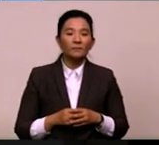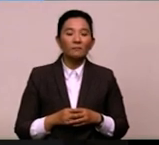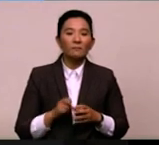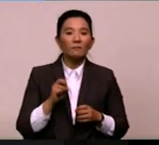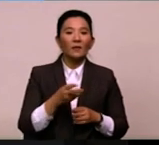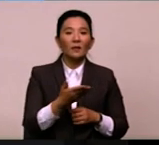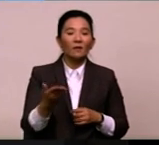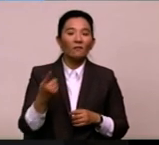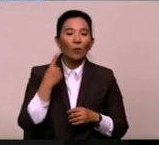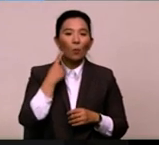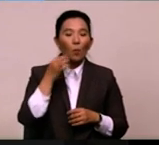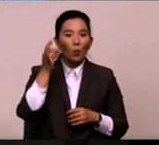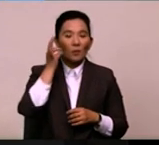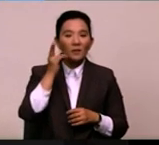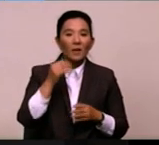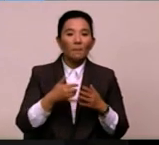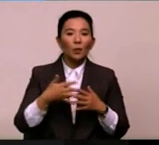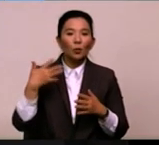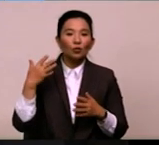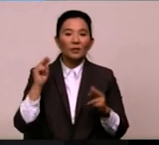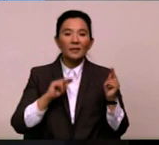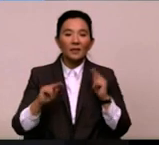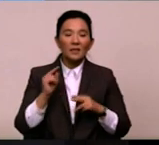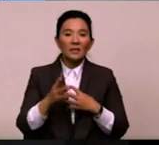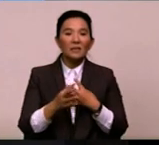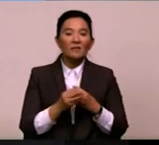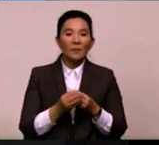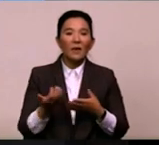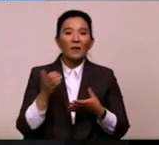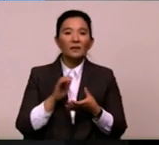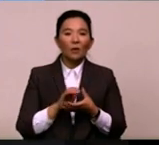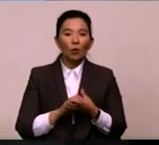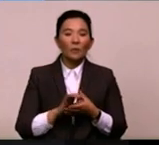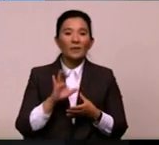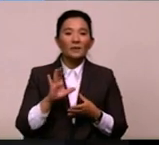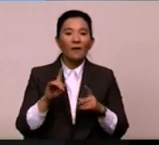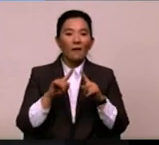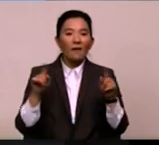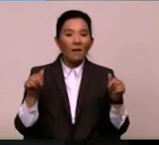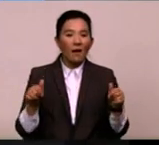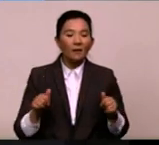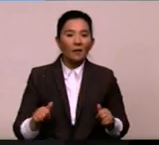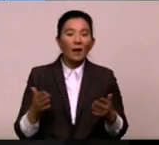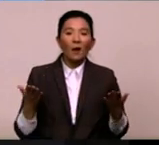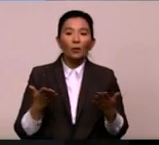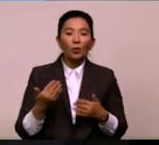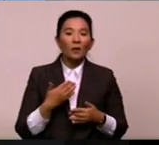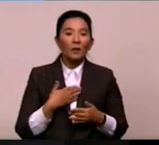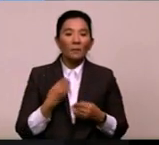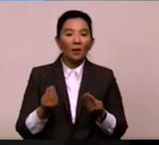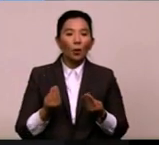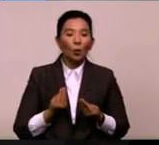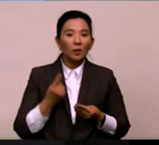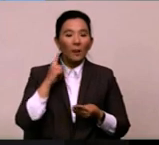Как вы помните, на предыдущих занятиях мы с вами ознакомились с картой, которая дает нам